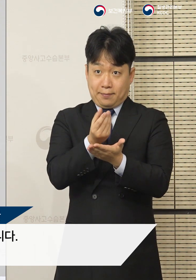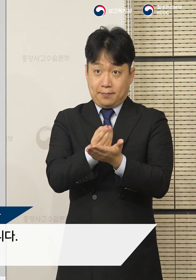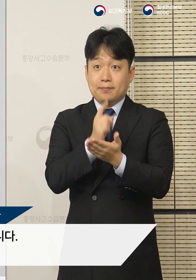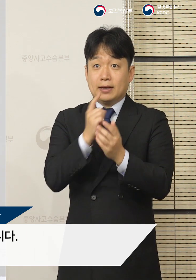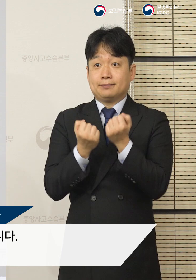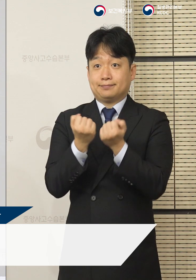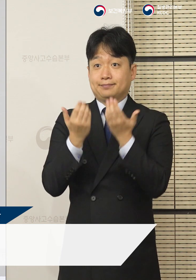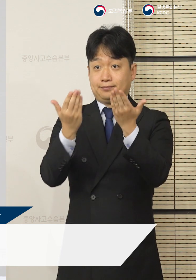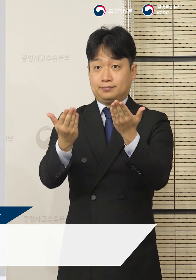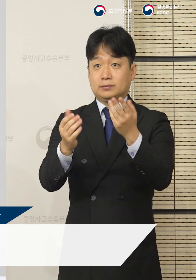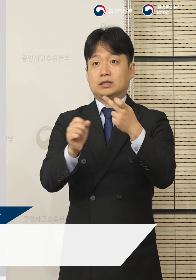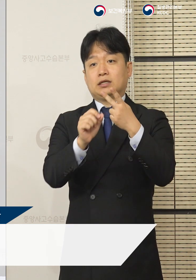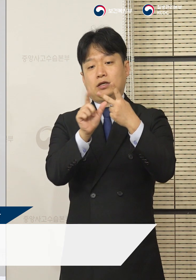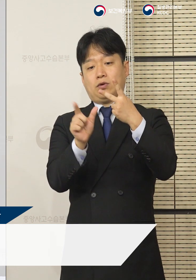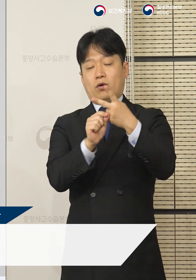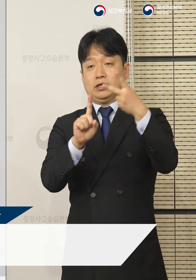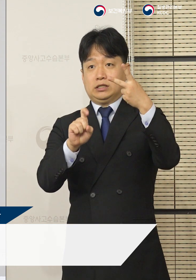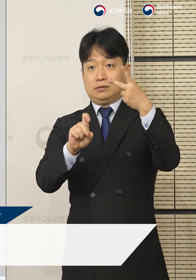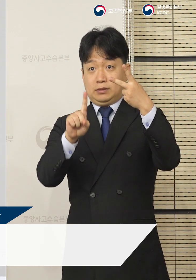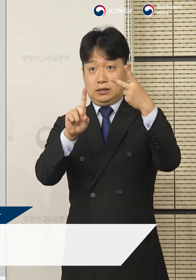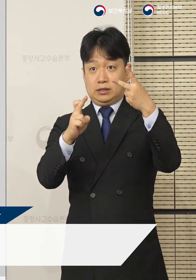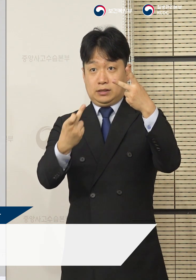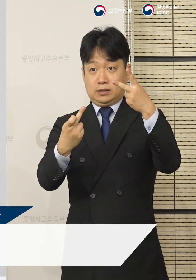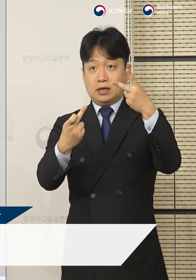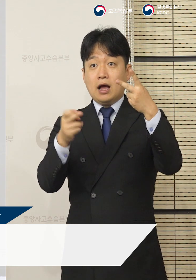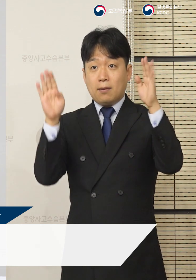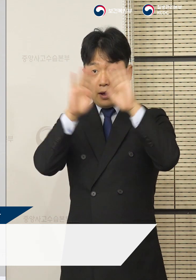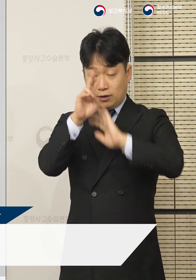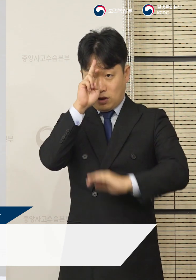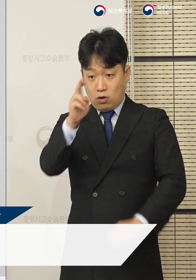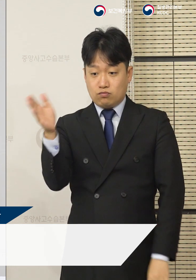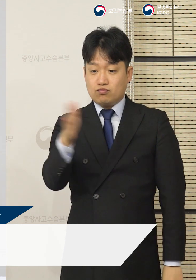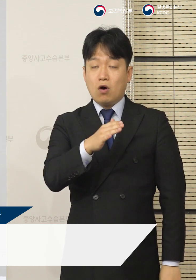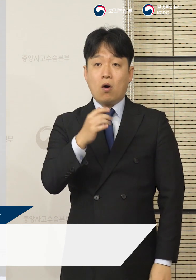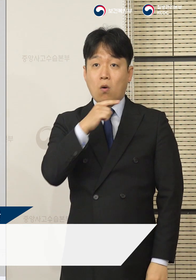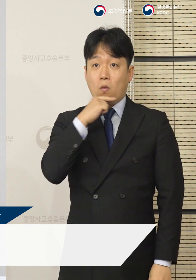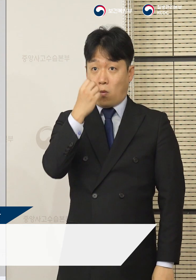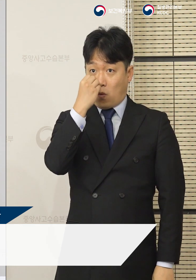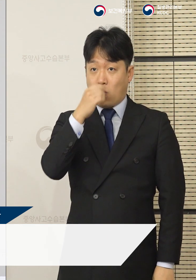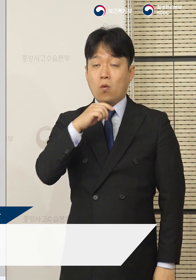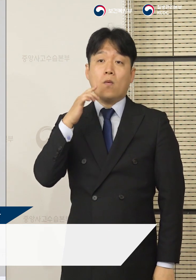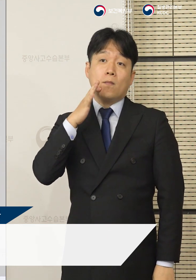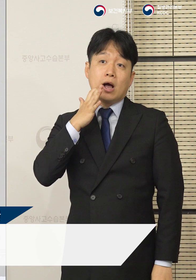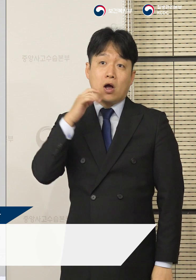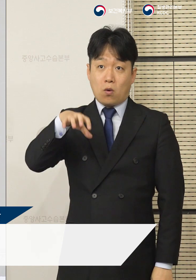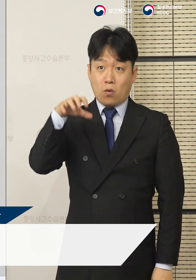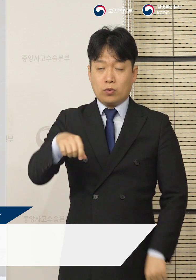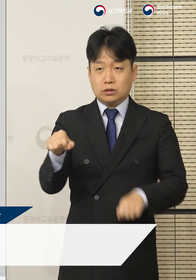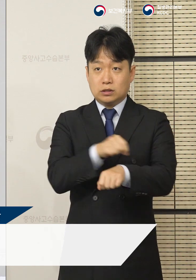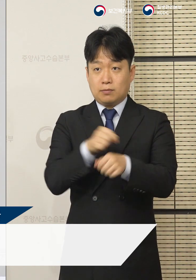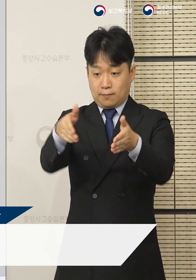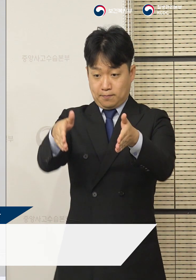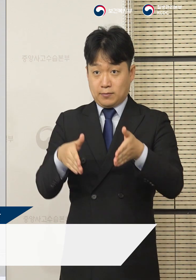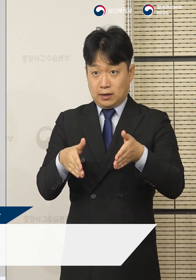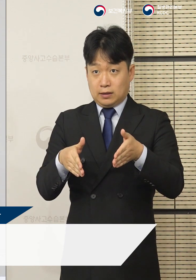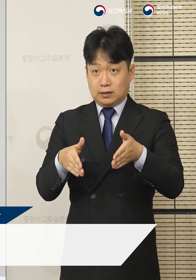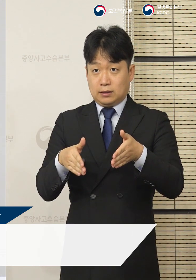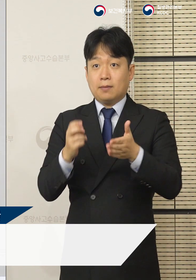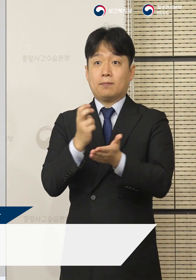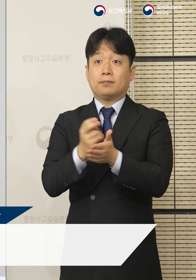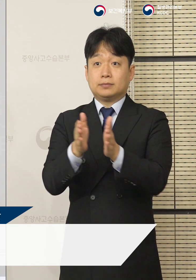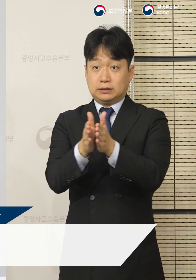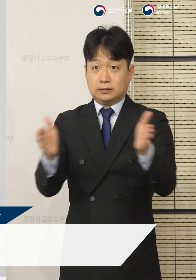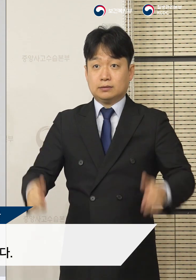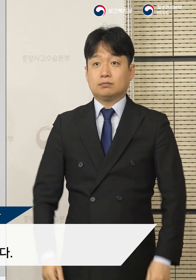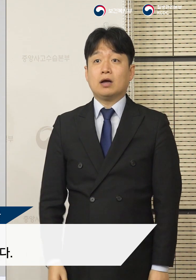말씀드리겠습니다. 2월 12일 0시부터 홍콩과 마카오에 대해서도 특별 입국 절차가 적용되고